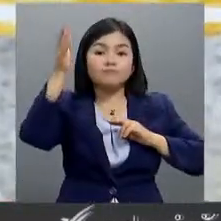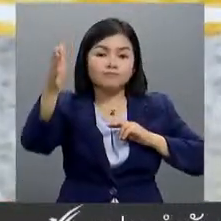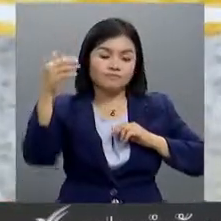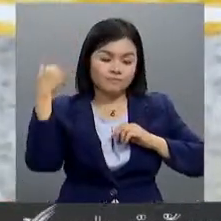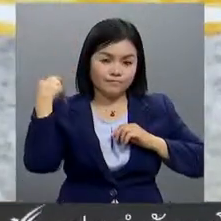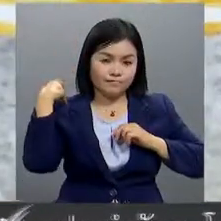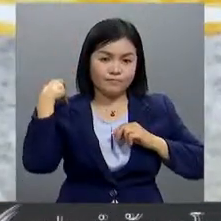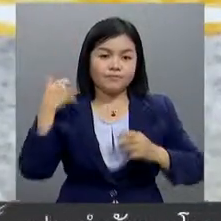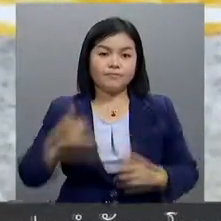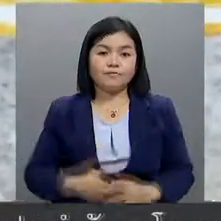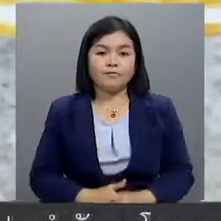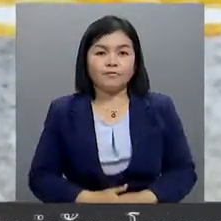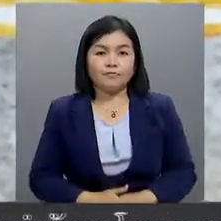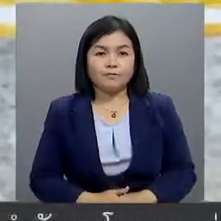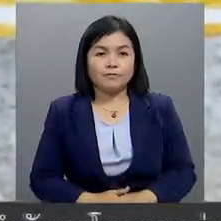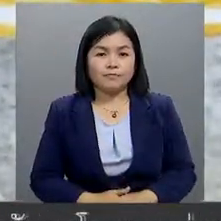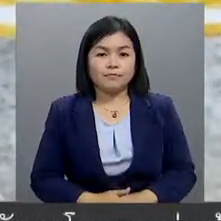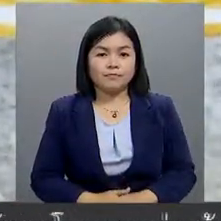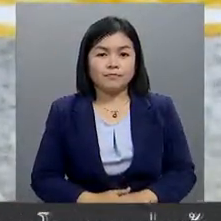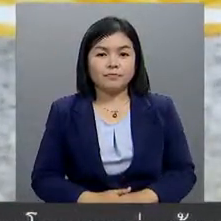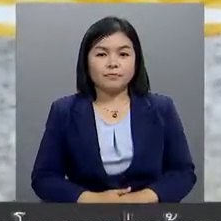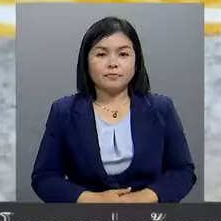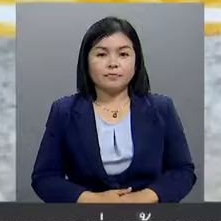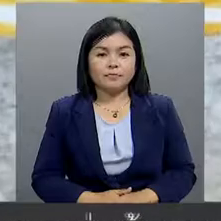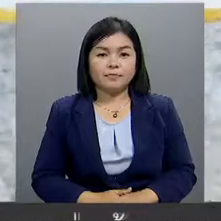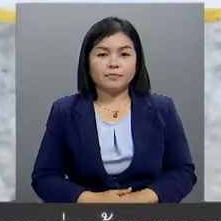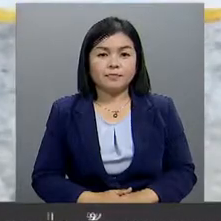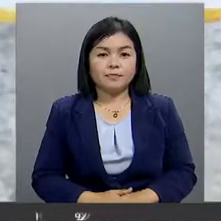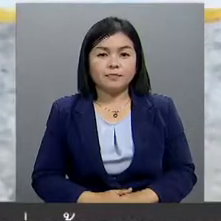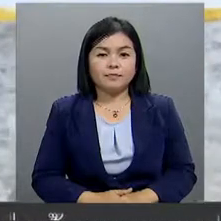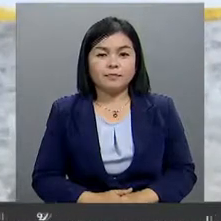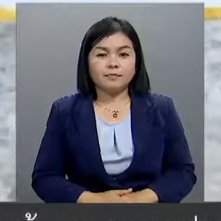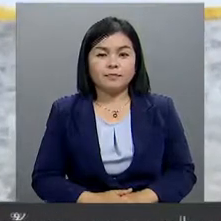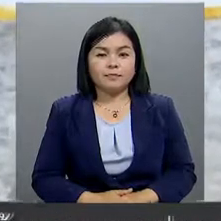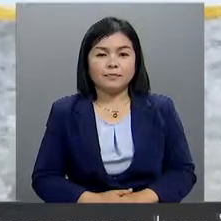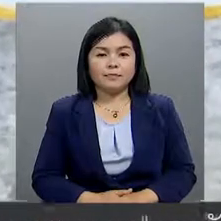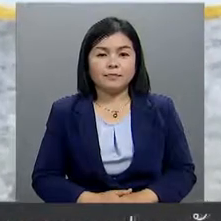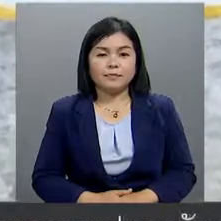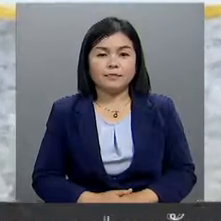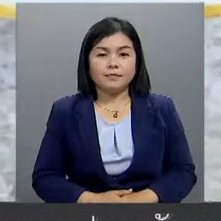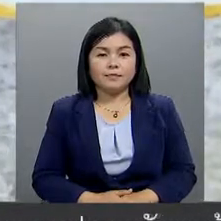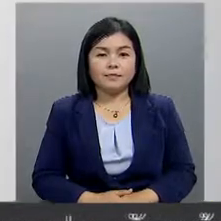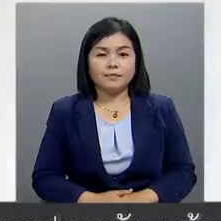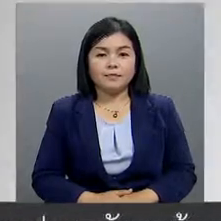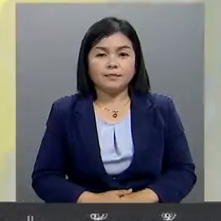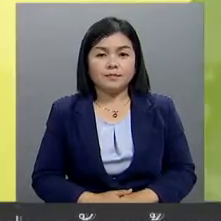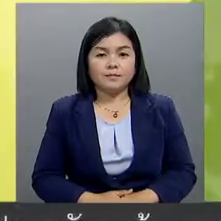ป สวัสดีครับ